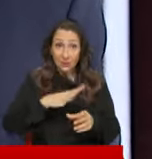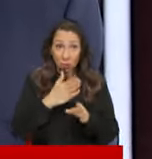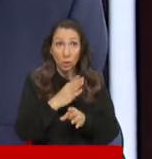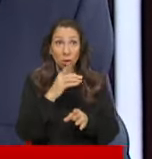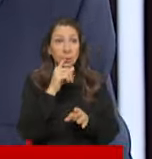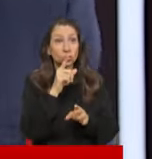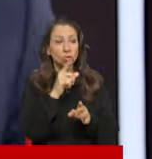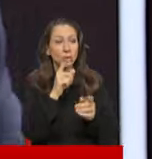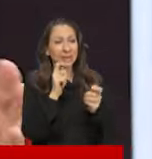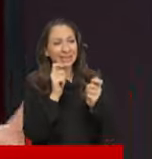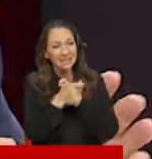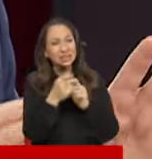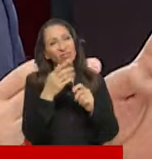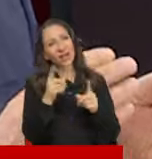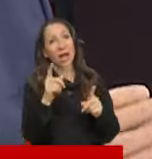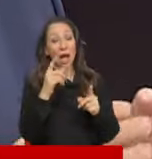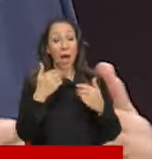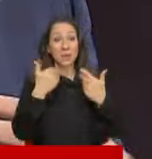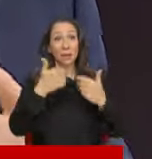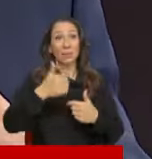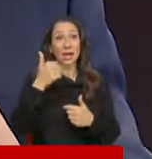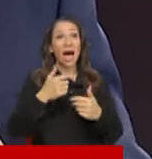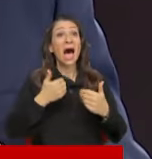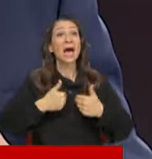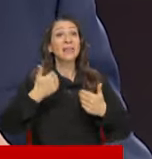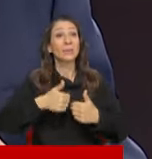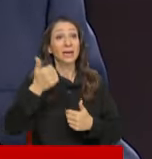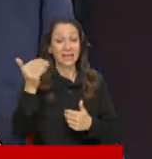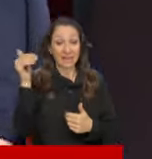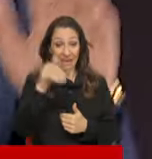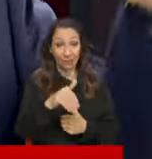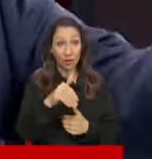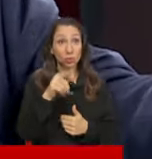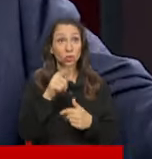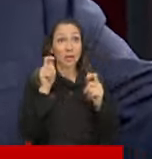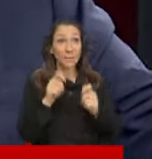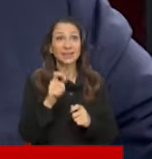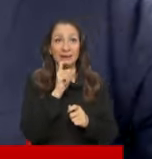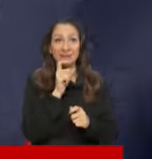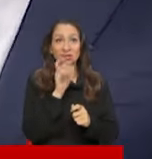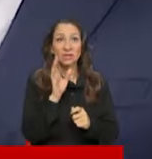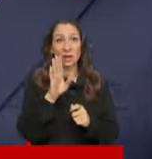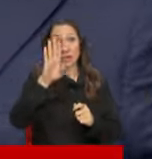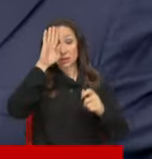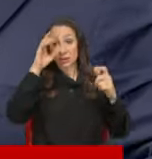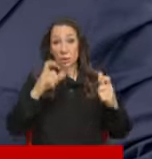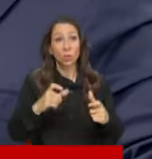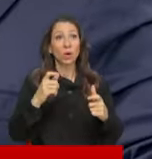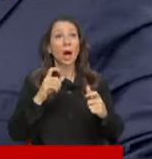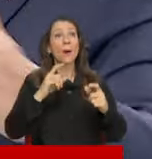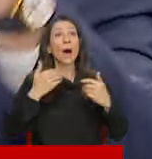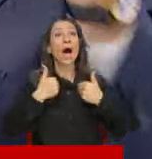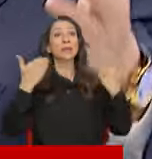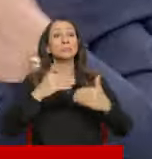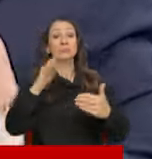şöyle dramatize ederseniz farklı adalet bakanı şu adalet bakanı gelip de şunu yaparsa yanlış İstanbul'daki yargıçları